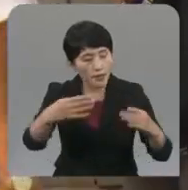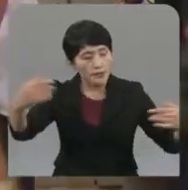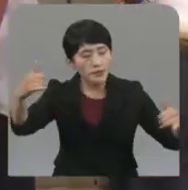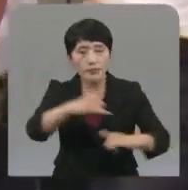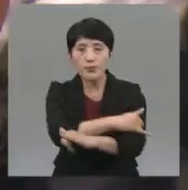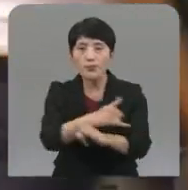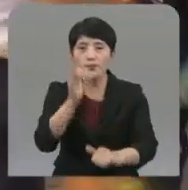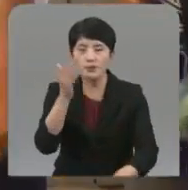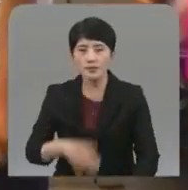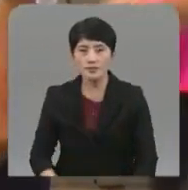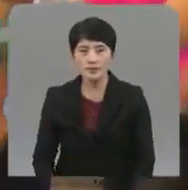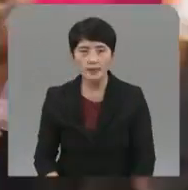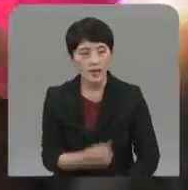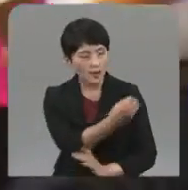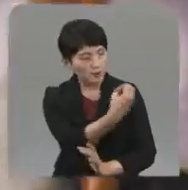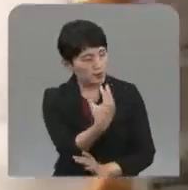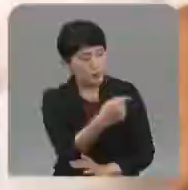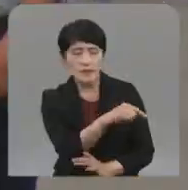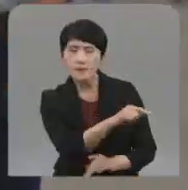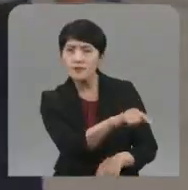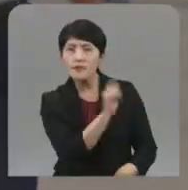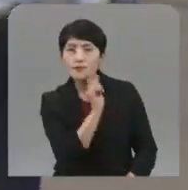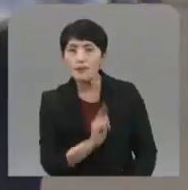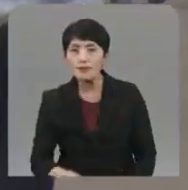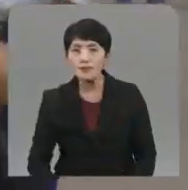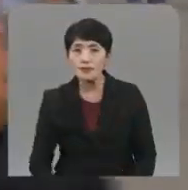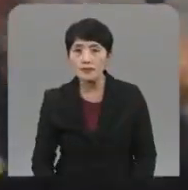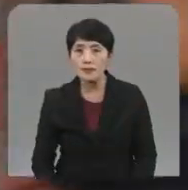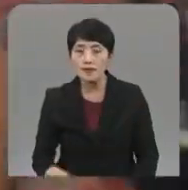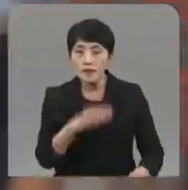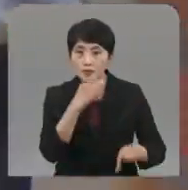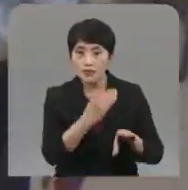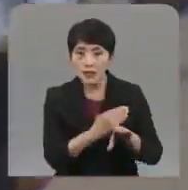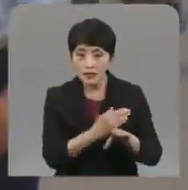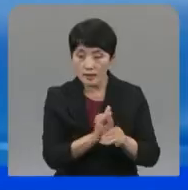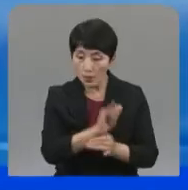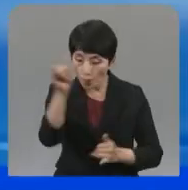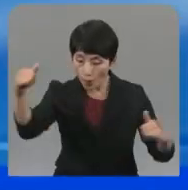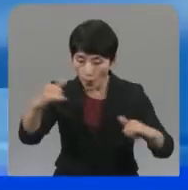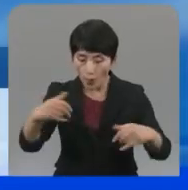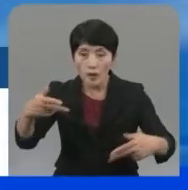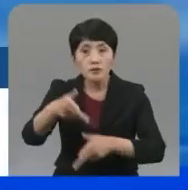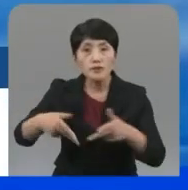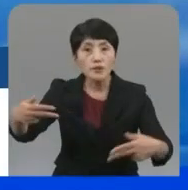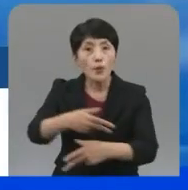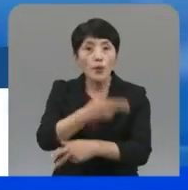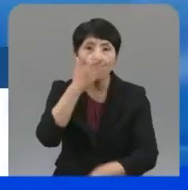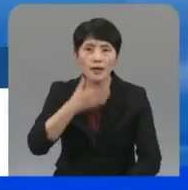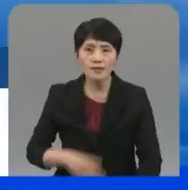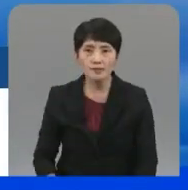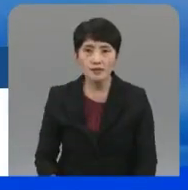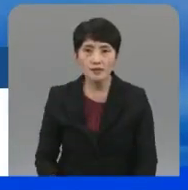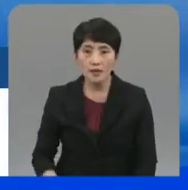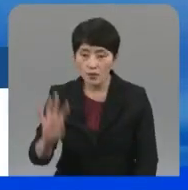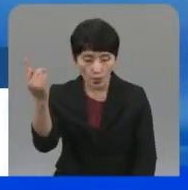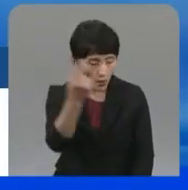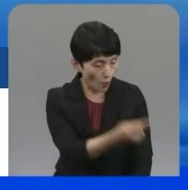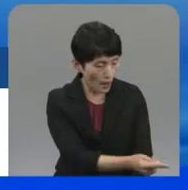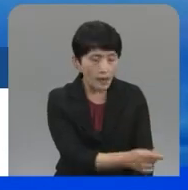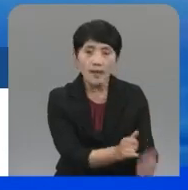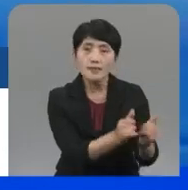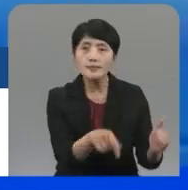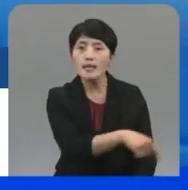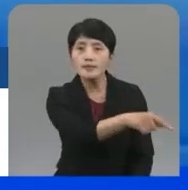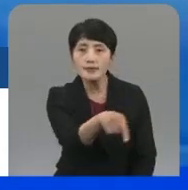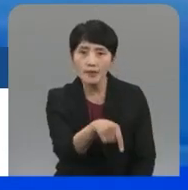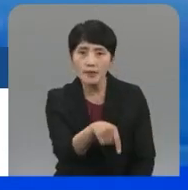nord-coréenne et la ville de Vladivostok en Russie à elle aussi repris du service le Centre de Prévention des urgences épidémiques de la Corée du